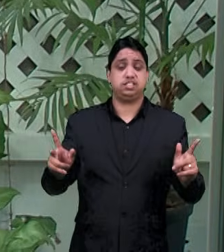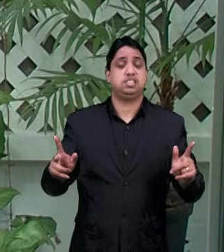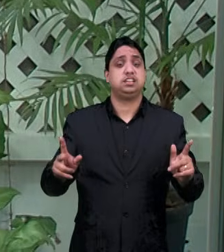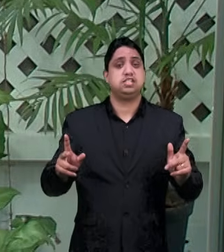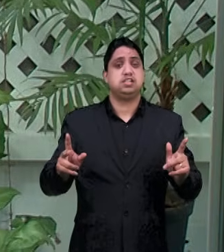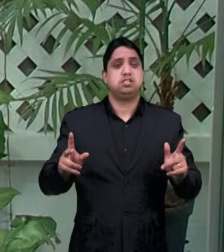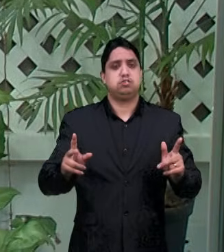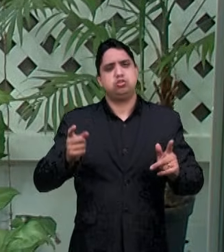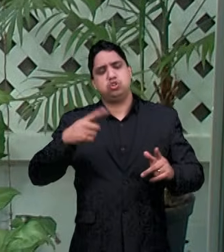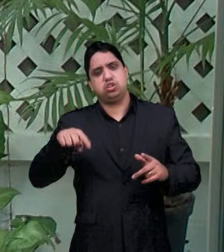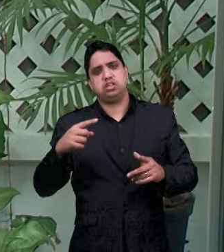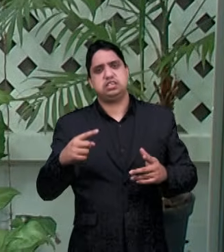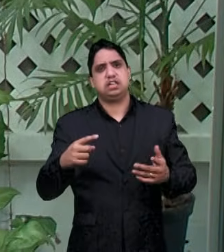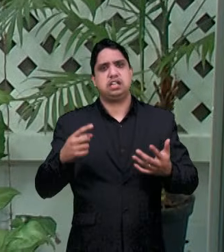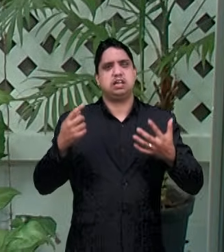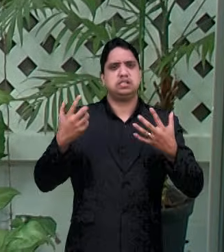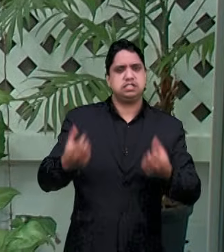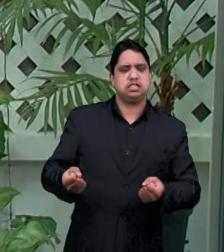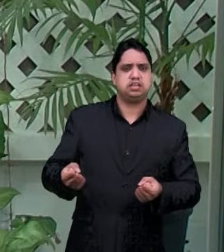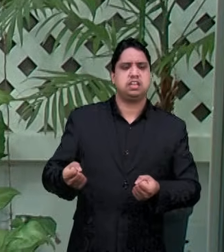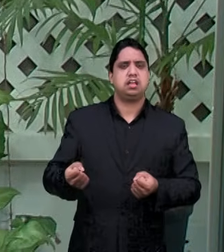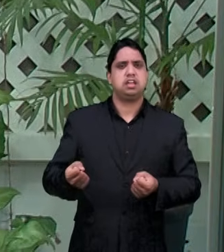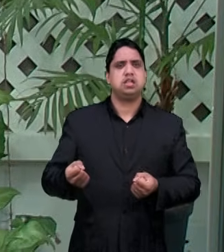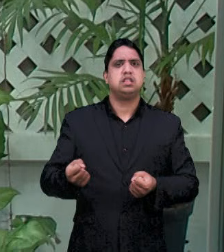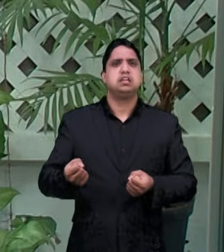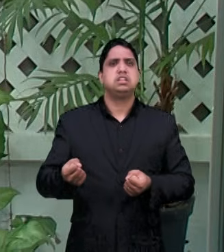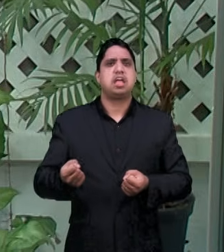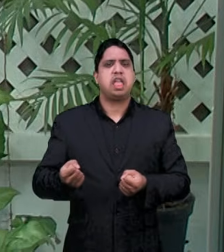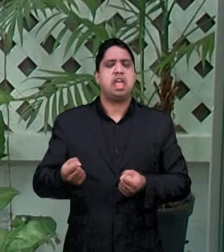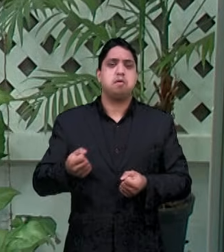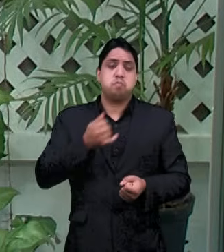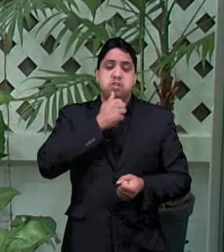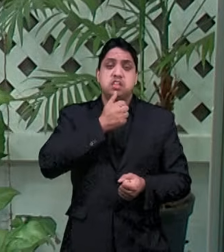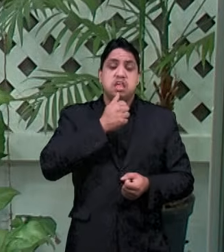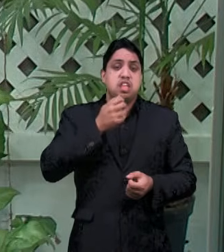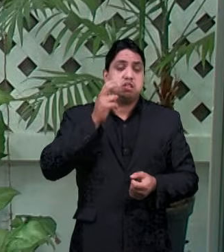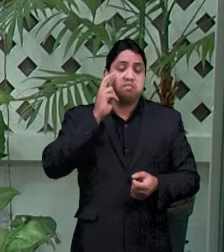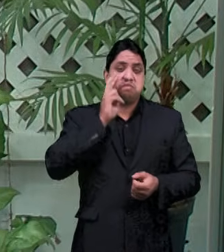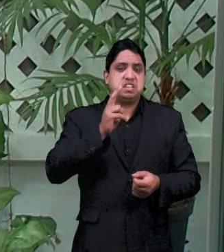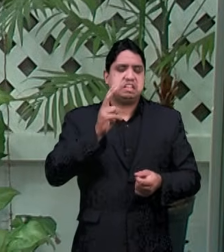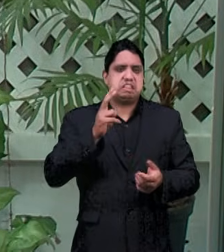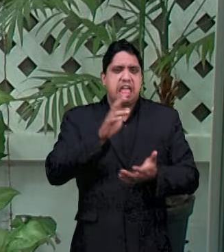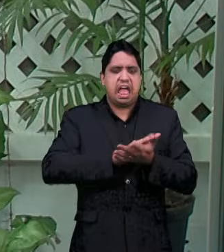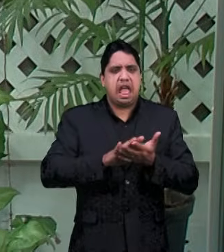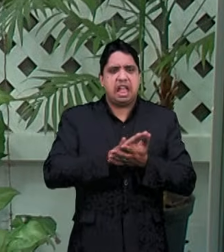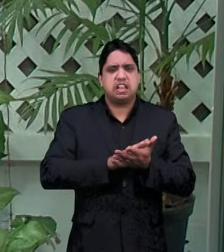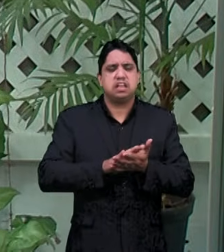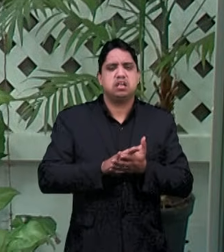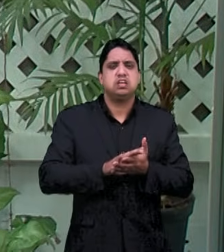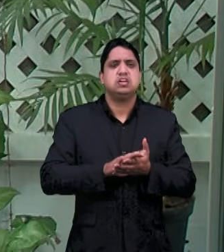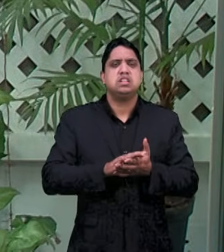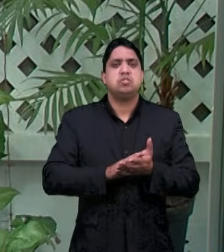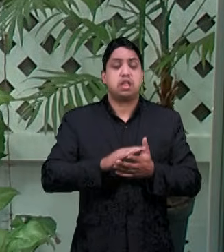pouvons accepter une parole. J'ai rien vu quelque chose